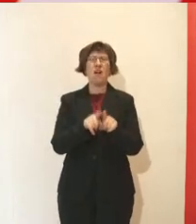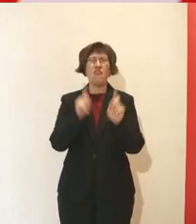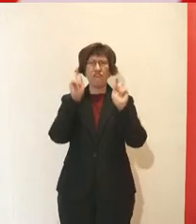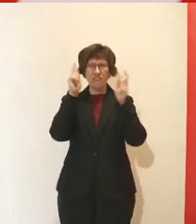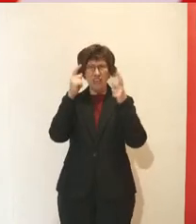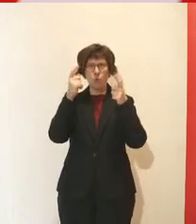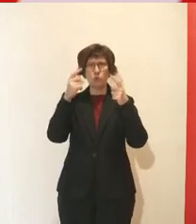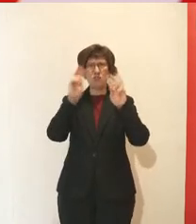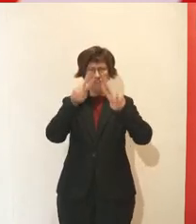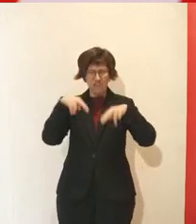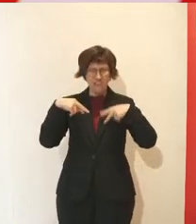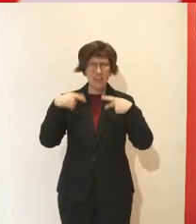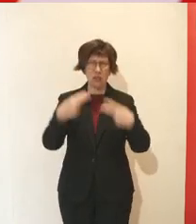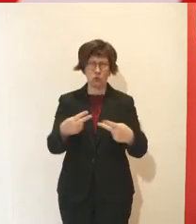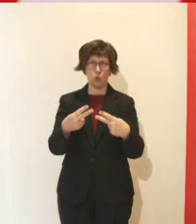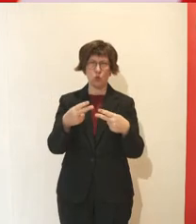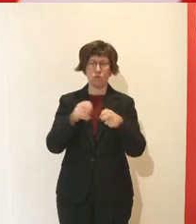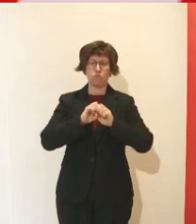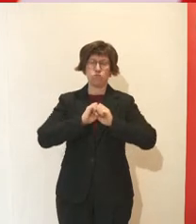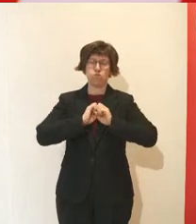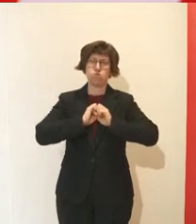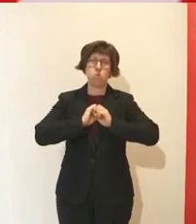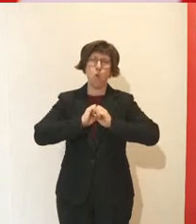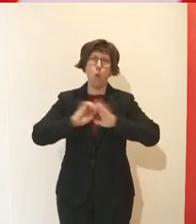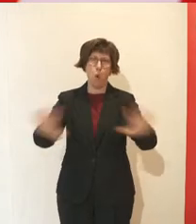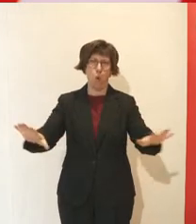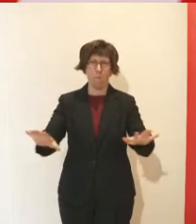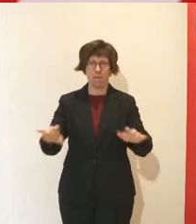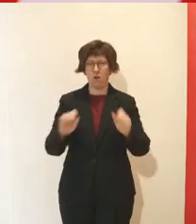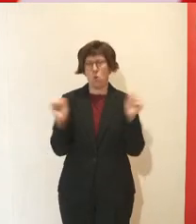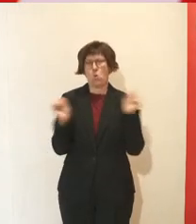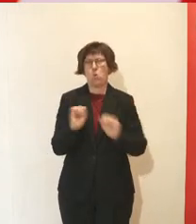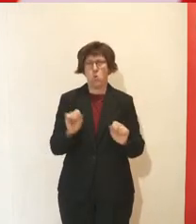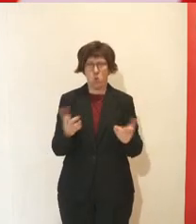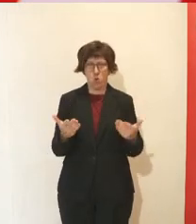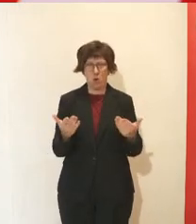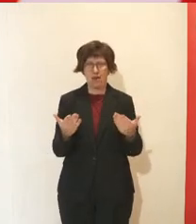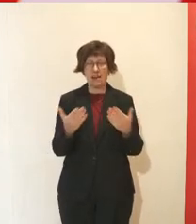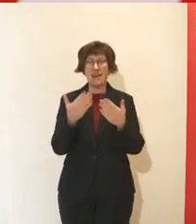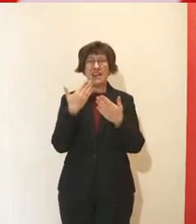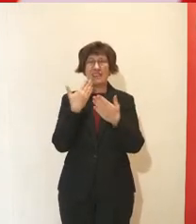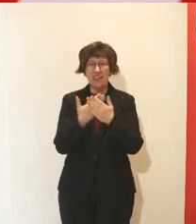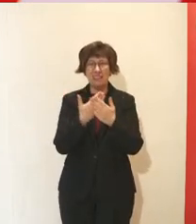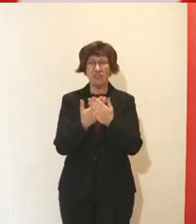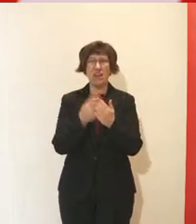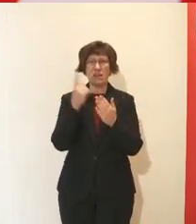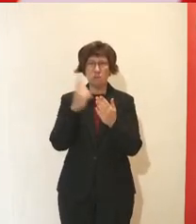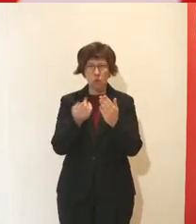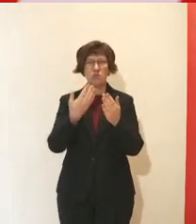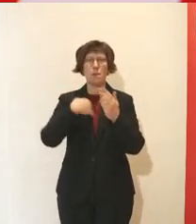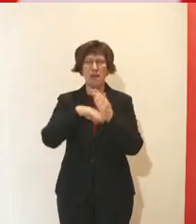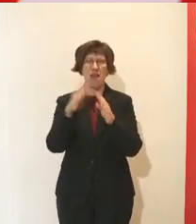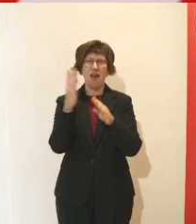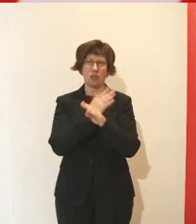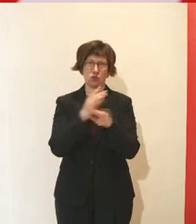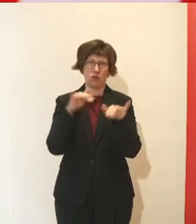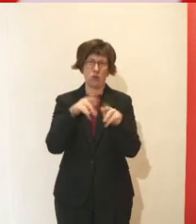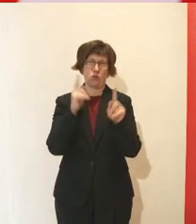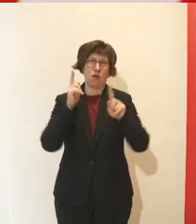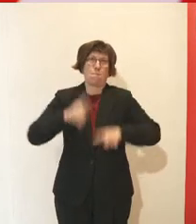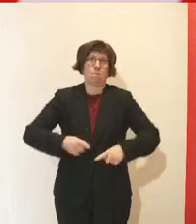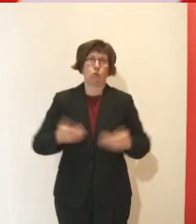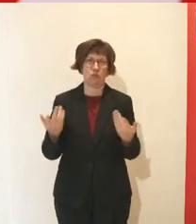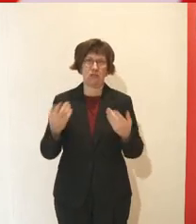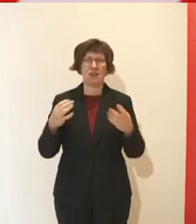ist wieder da es verbreitet sich wieder mit großer geschwindigkeit und deshalb müssen jetzt weitreichende entscheidungen getroffen werden